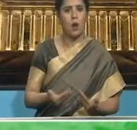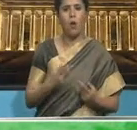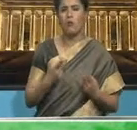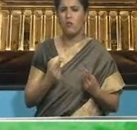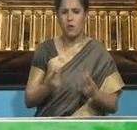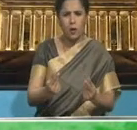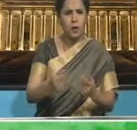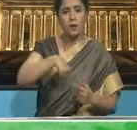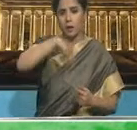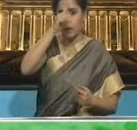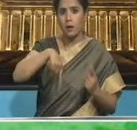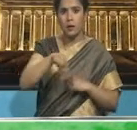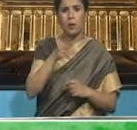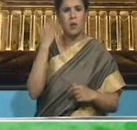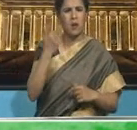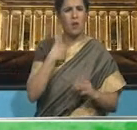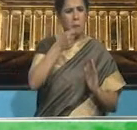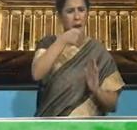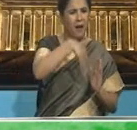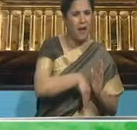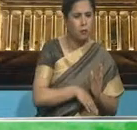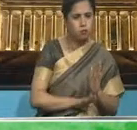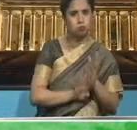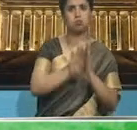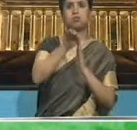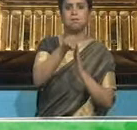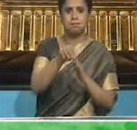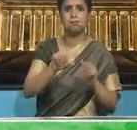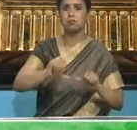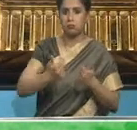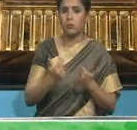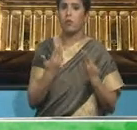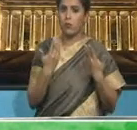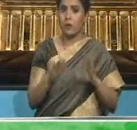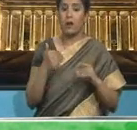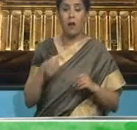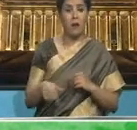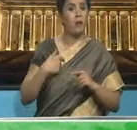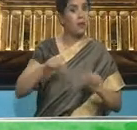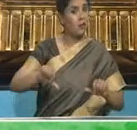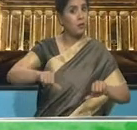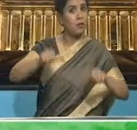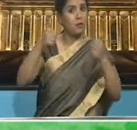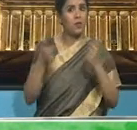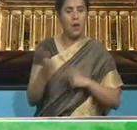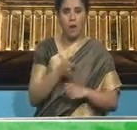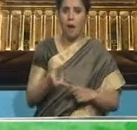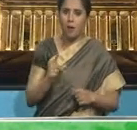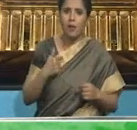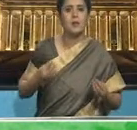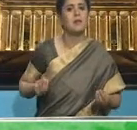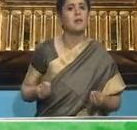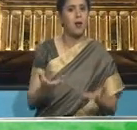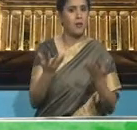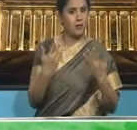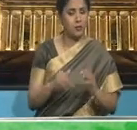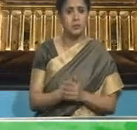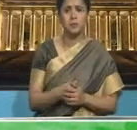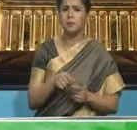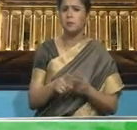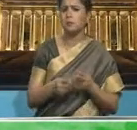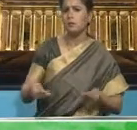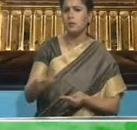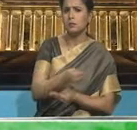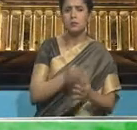ही मंदी से बाहर आ गए और अपनी विकास यात्रा को फिर से शुरू किया। अर्थव्यवस्था